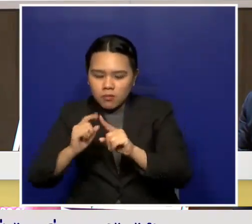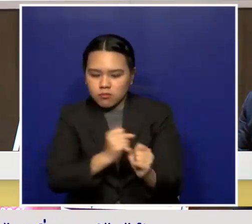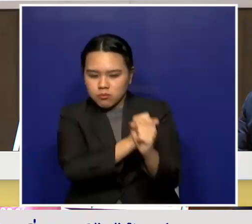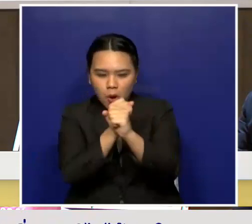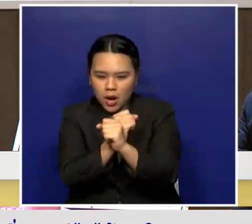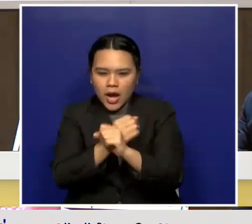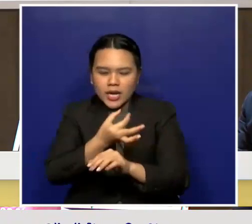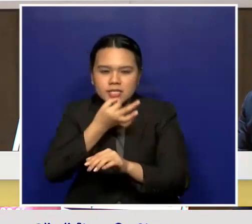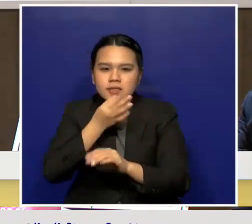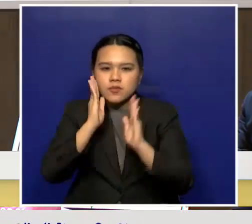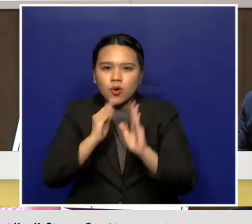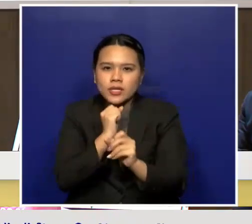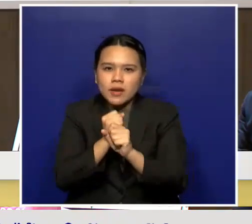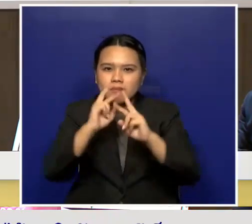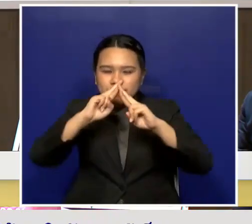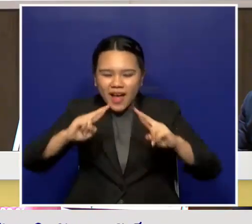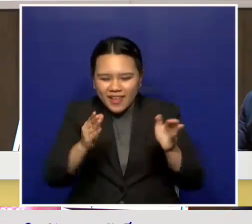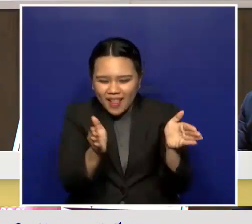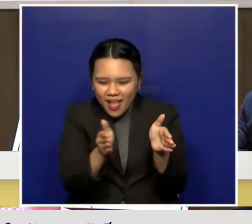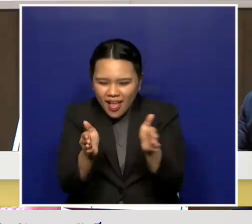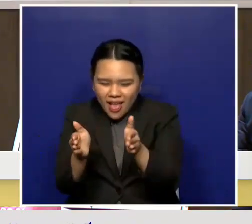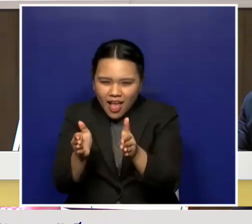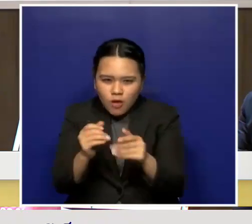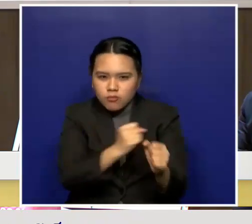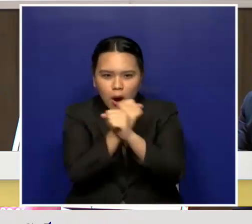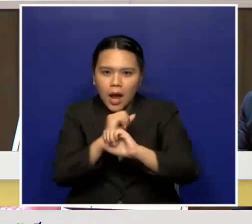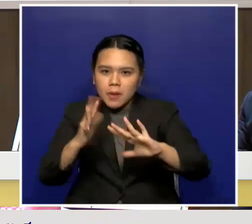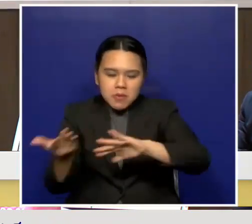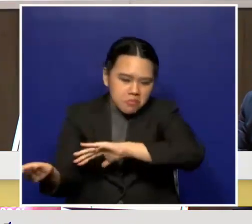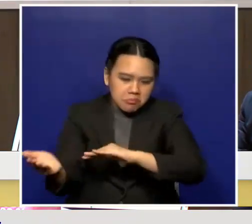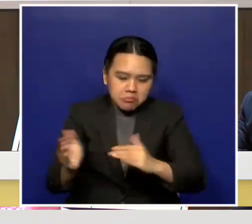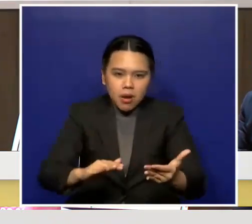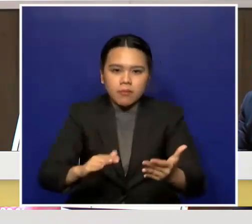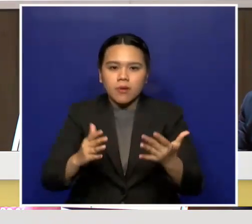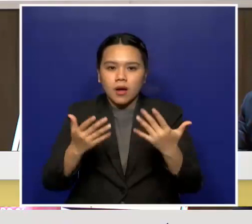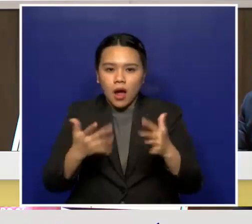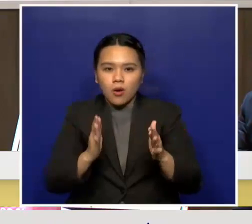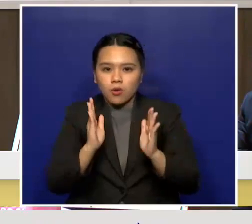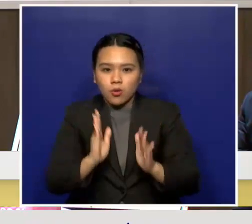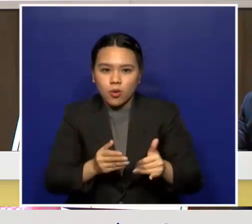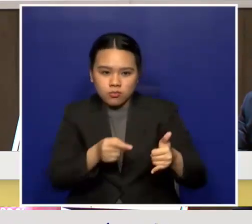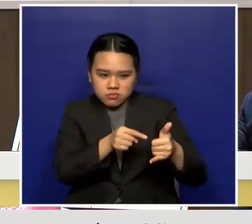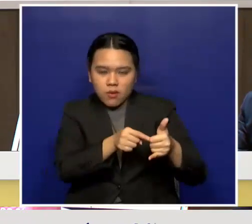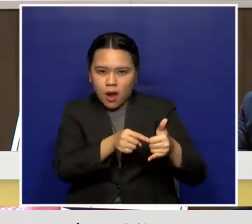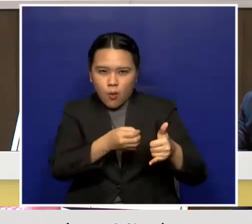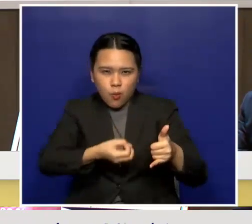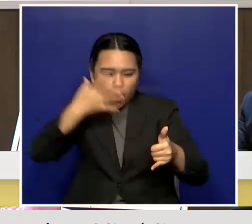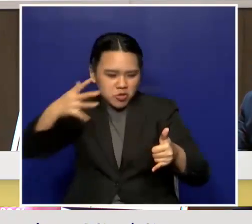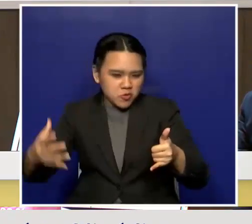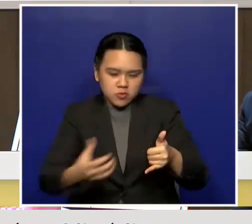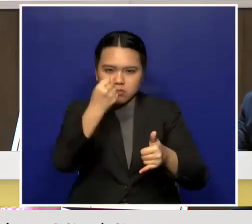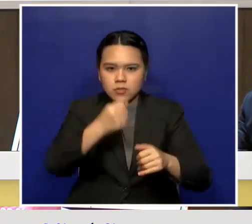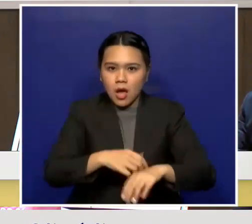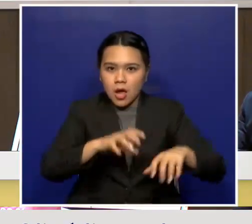อาชีพเล็กๆร้านของชำร้านรวงเล็กๆหมดเลยเจ้าสัวรายนี้ส่งร้านไปยึดหมดคนอื่นไม่ต้องขาย